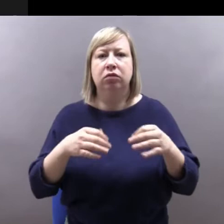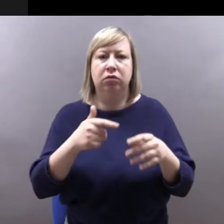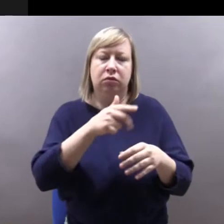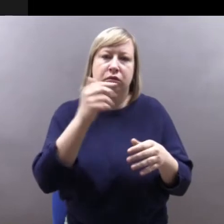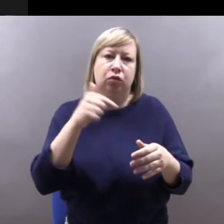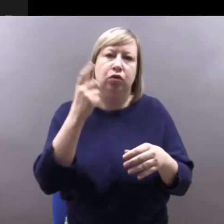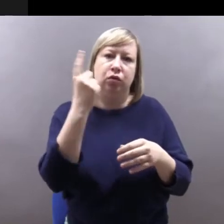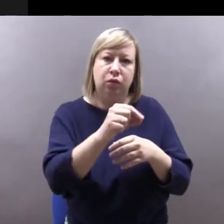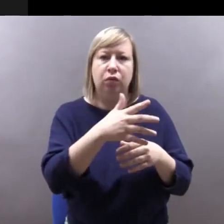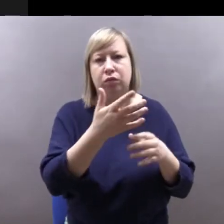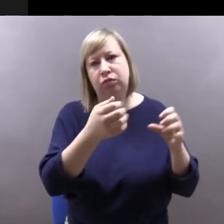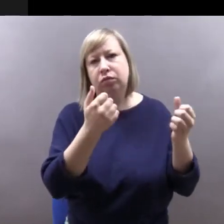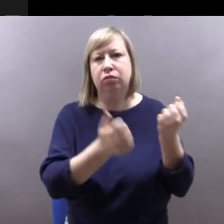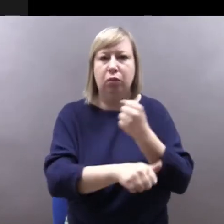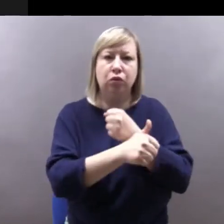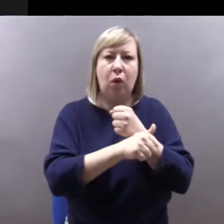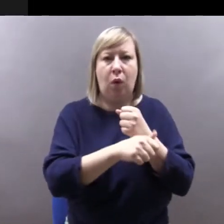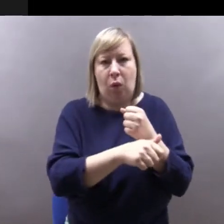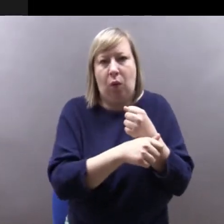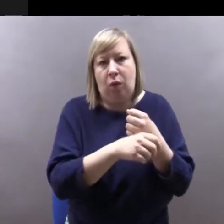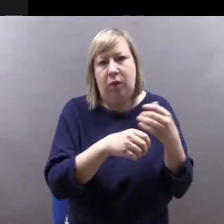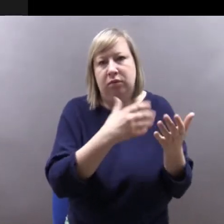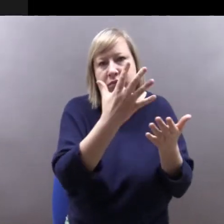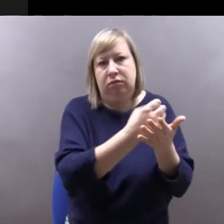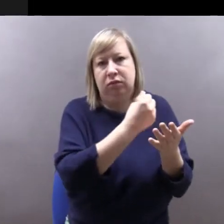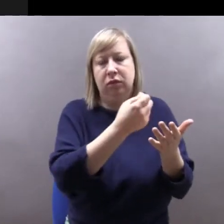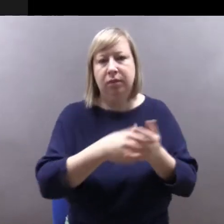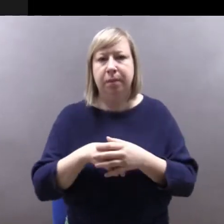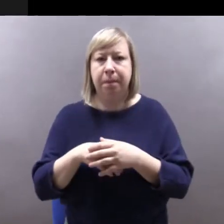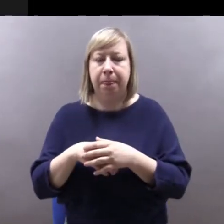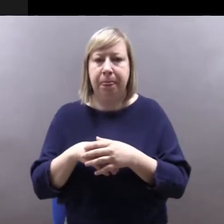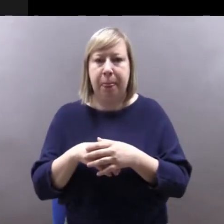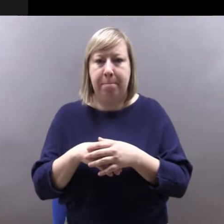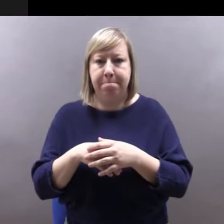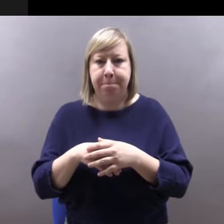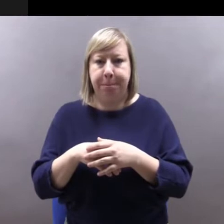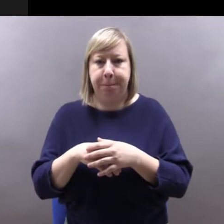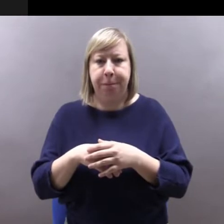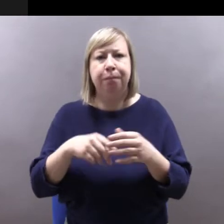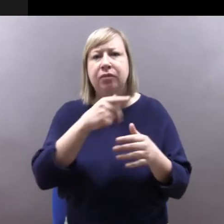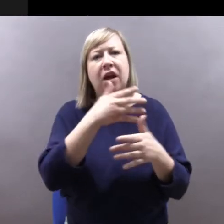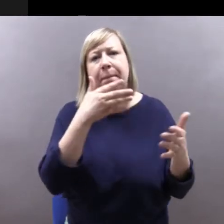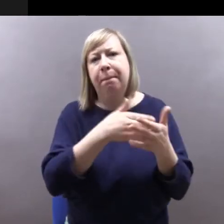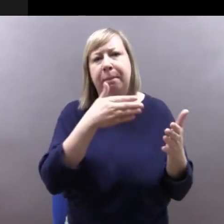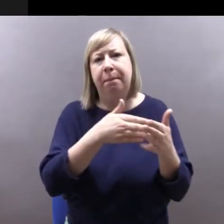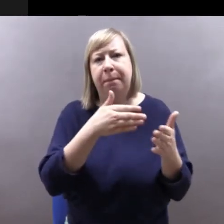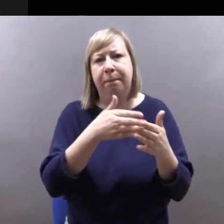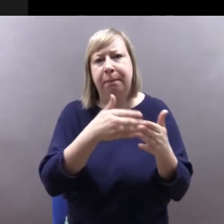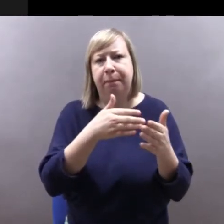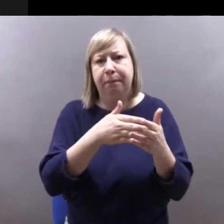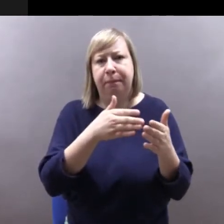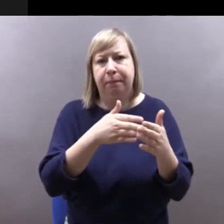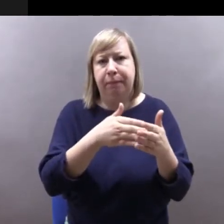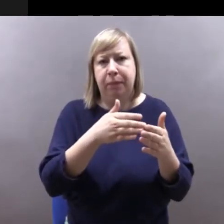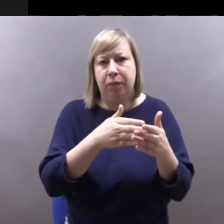Cywilnego po jakiś dokument i tam jest na pierwszym piętrze. Jakie spotkałabyś